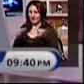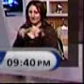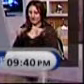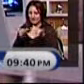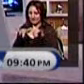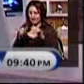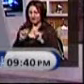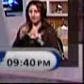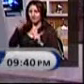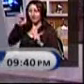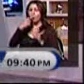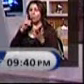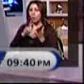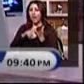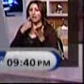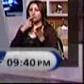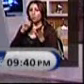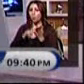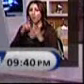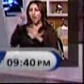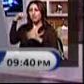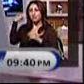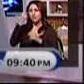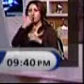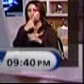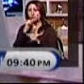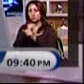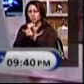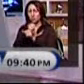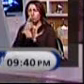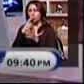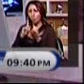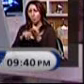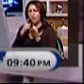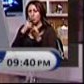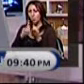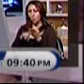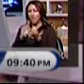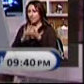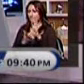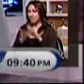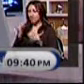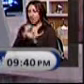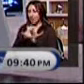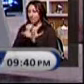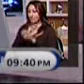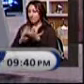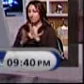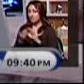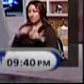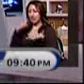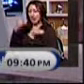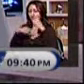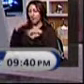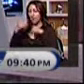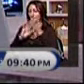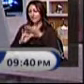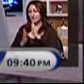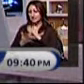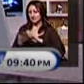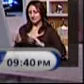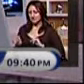مفيش وعد قطعته على نفسك خلاص وعملته، مفيش، ما حصلش إن الإخوان من أول حتى ترشيح رئيس